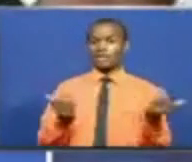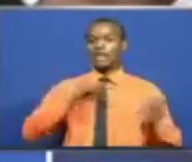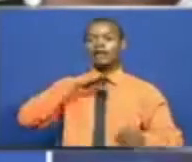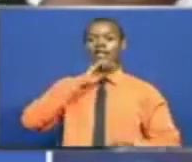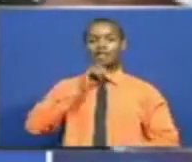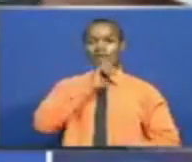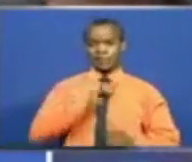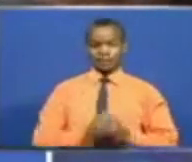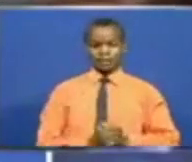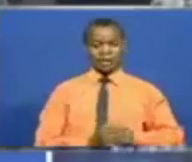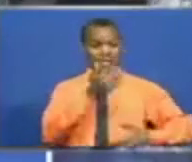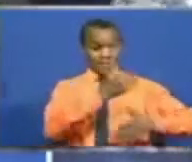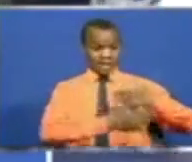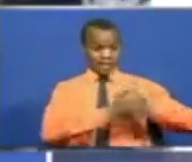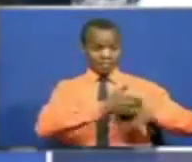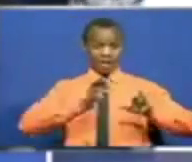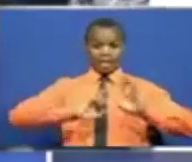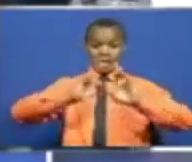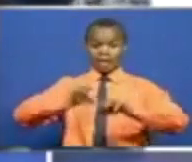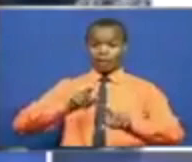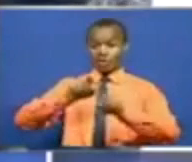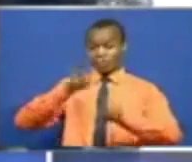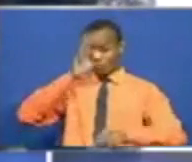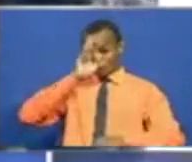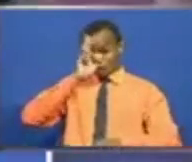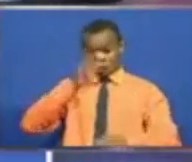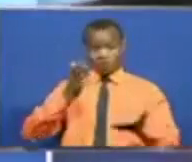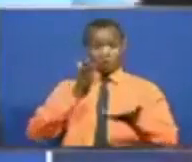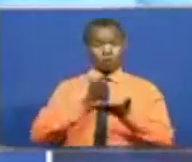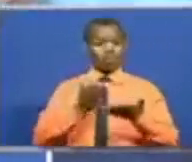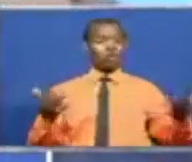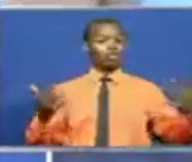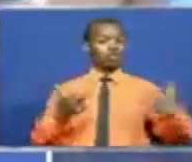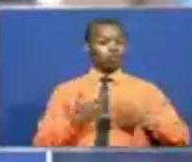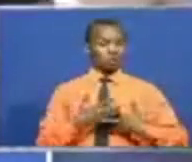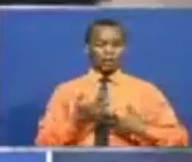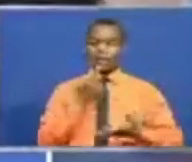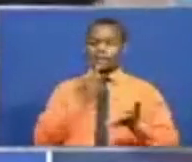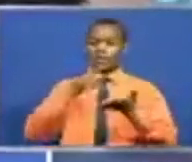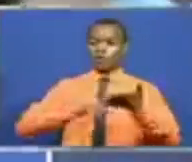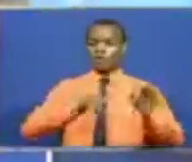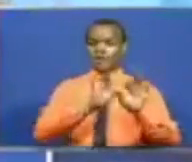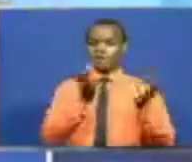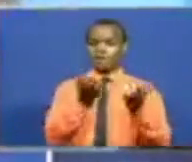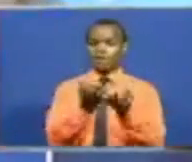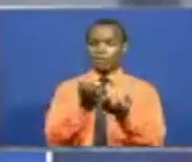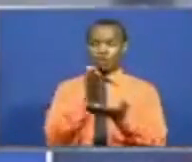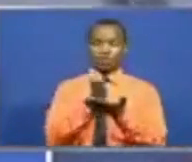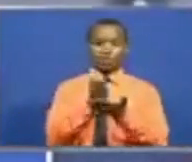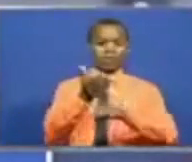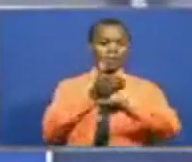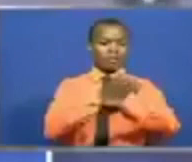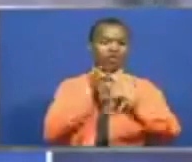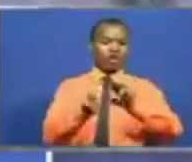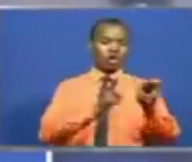Neighbors who alerted the police after the incident were left in shock on the horrific murder, saying the family lived a normal life. Na